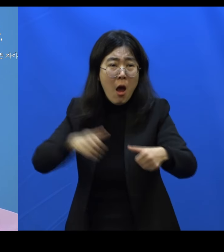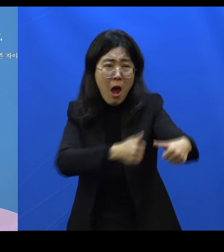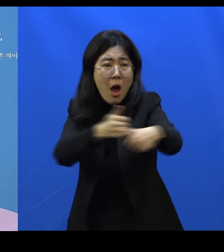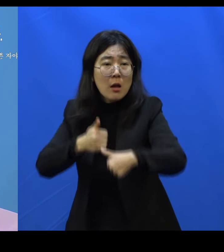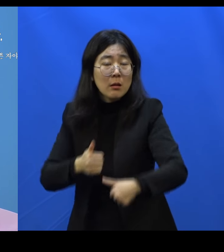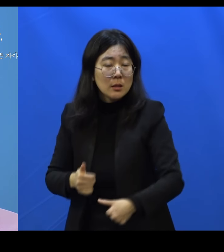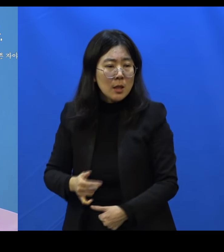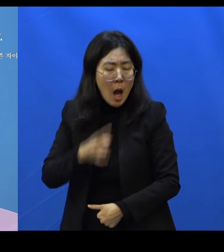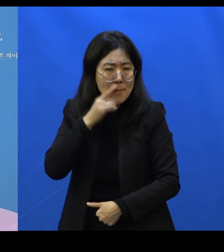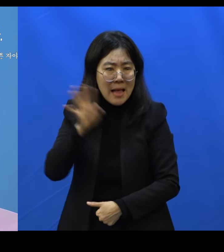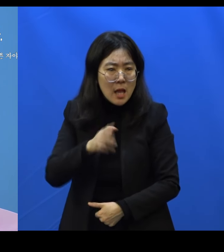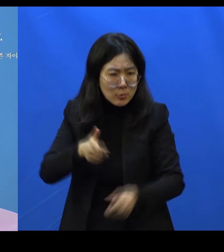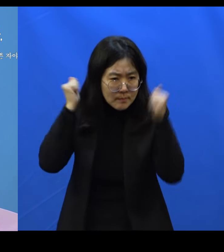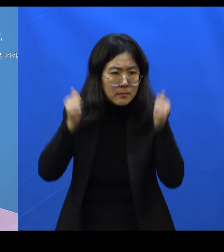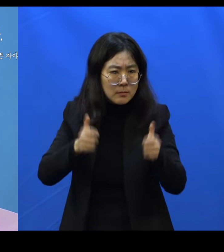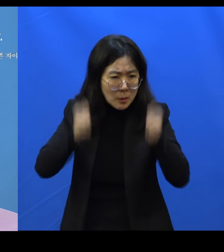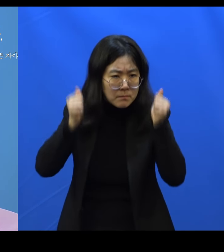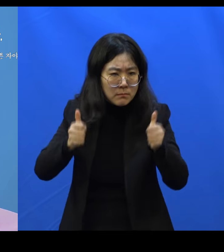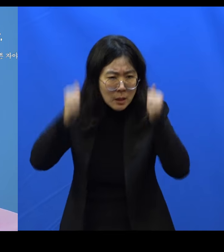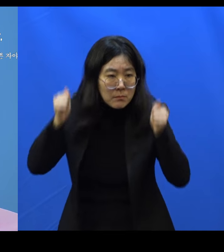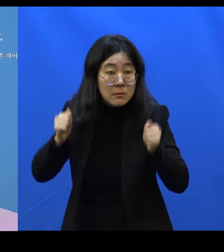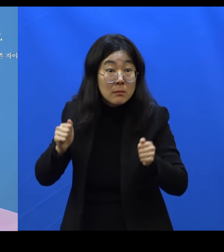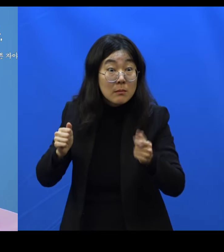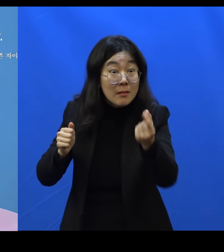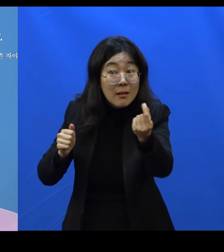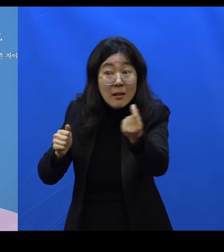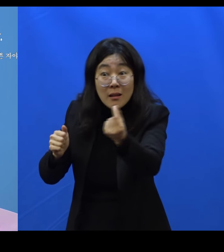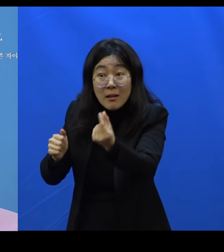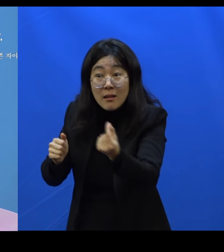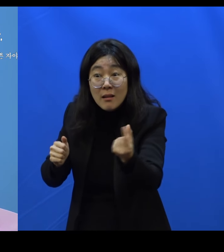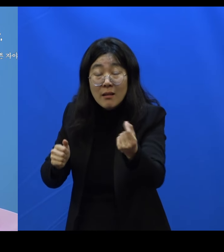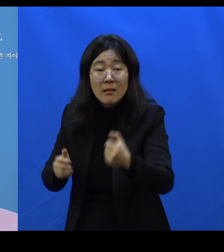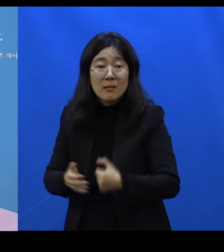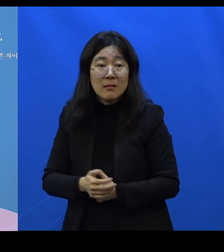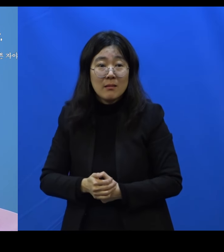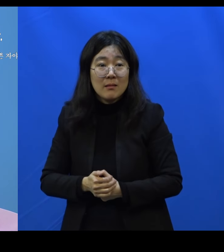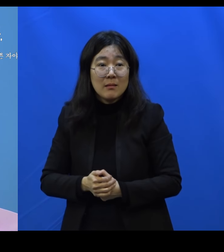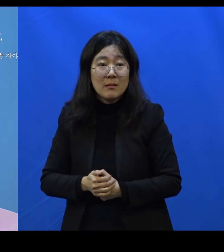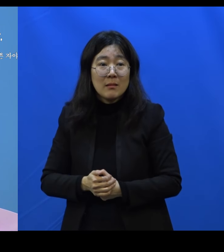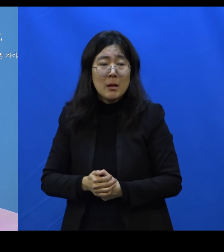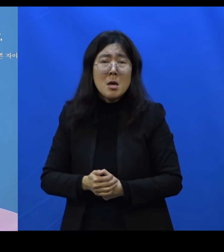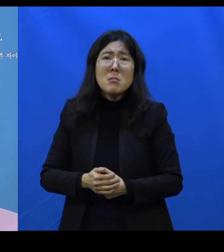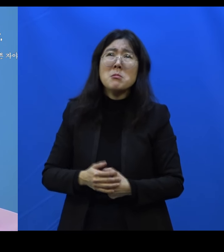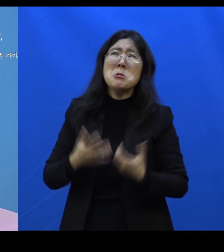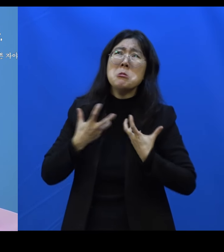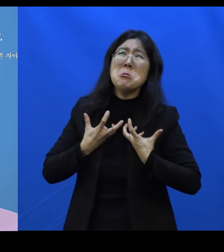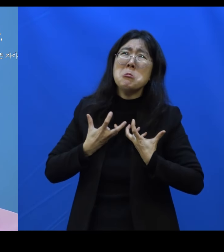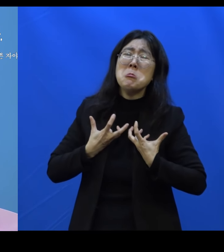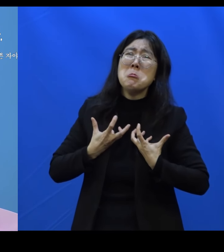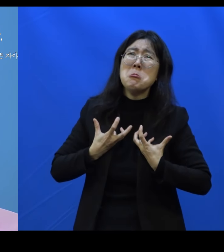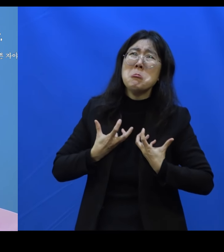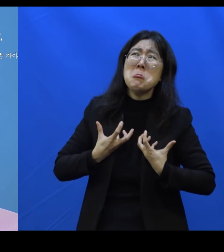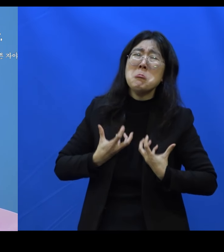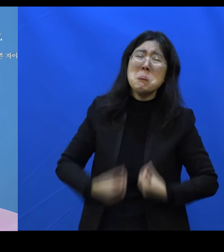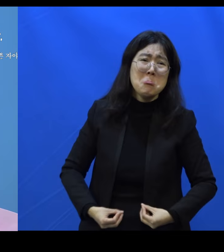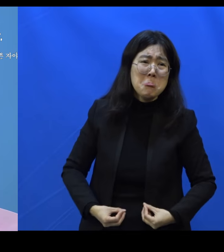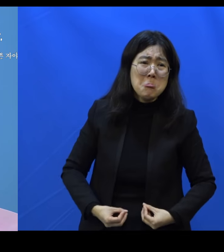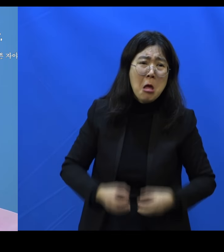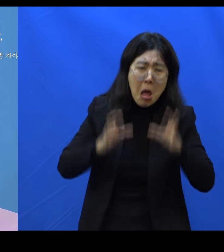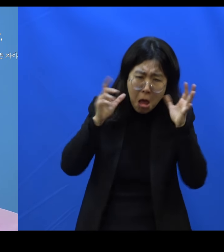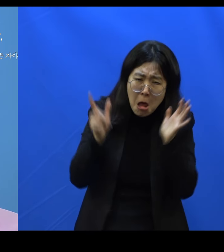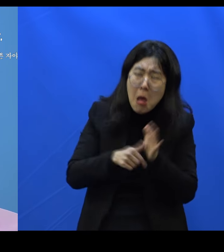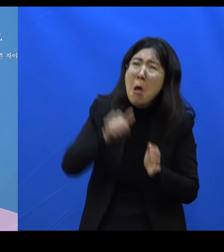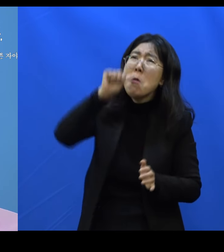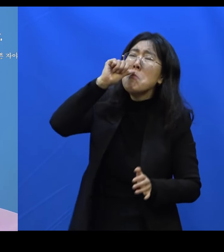내가 원하는 만큼 주어지지 않는 거죠. 뭔가 부족을 느끼는 거예요. 뭔가 단절을 느끼는 거예요. 뭔가 절망을 느끼는 거예요. 뭔가 한계를 느끼는